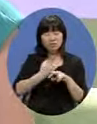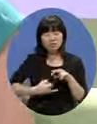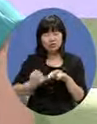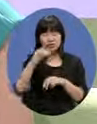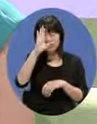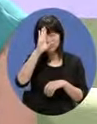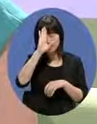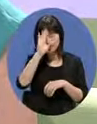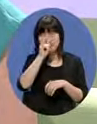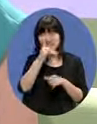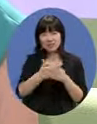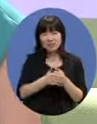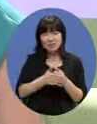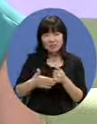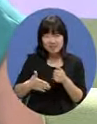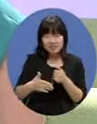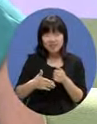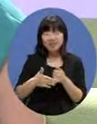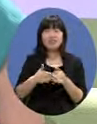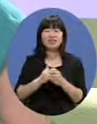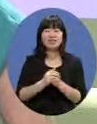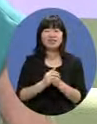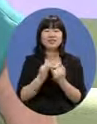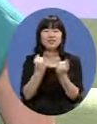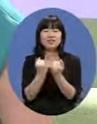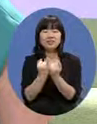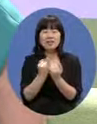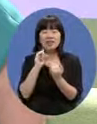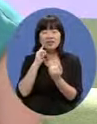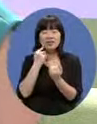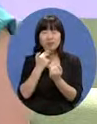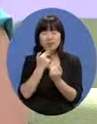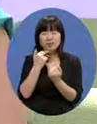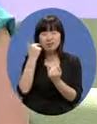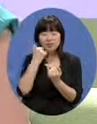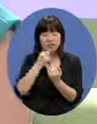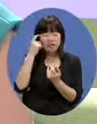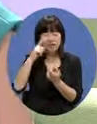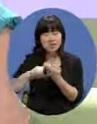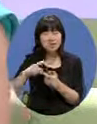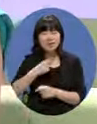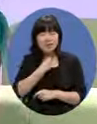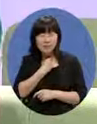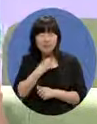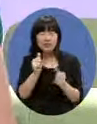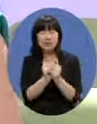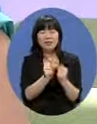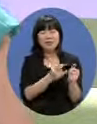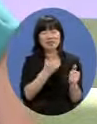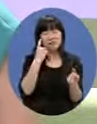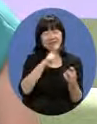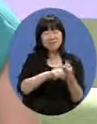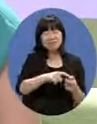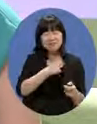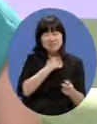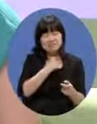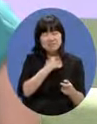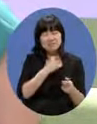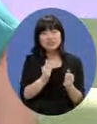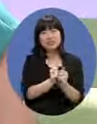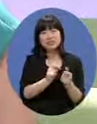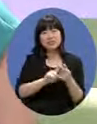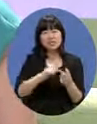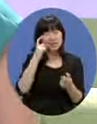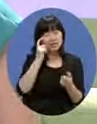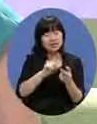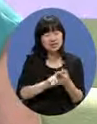되기 때문에 그러면 또 여자들이 안 예뻐지면 누구한테 관심을 얻으려 해요? 남자한테. 미성에 대한 관심이